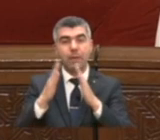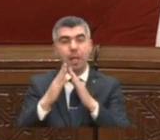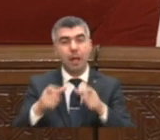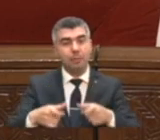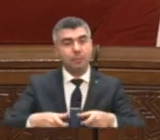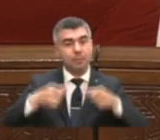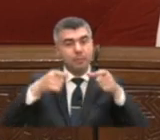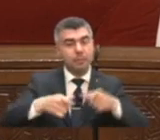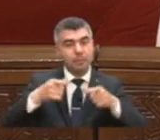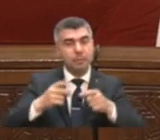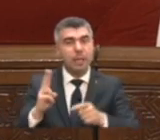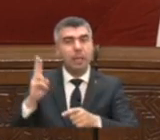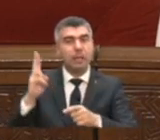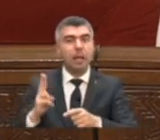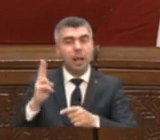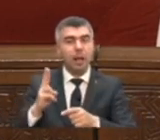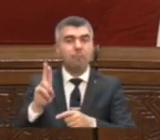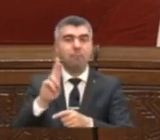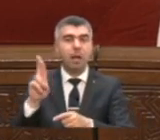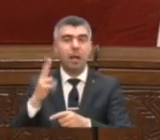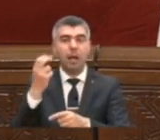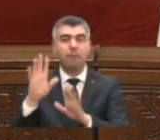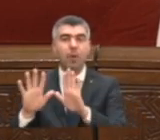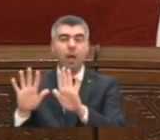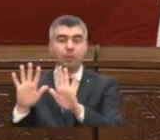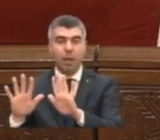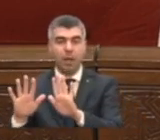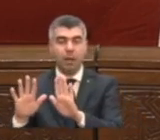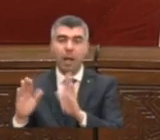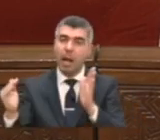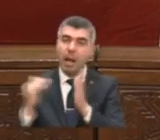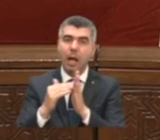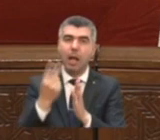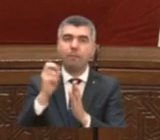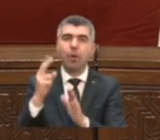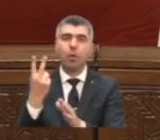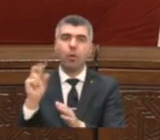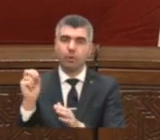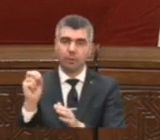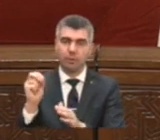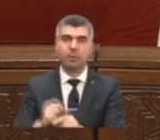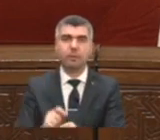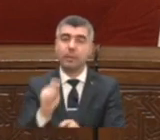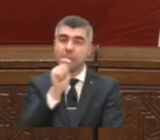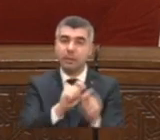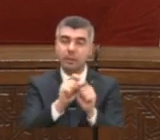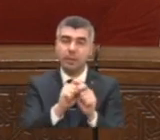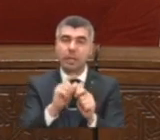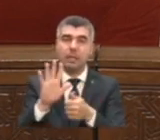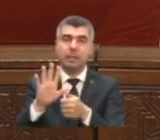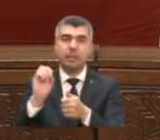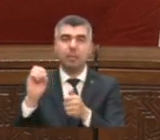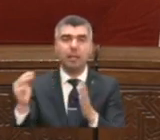اعطاه صاحب الجلاله انطلاقه في 2010 انتهى في 2020، ومكننا من انجاز 600,000